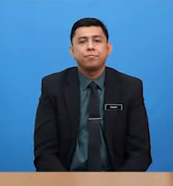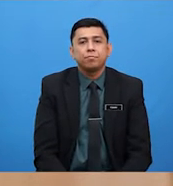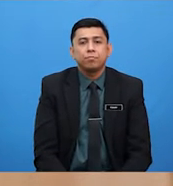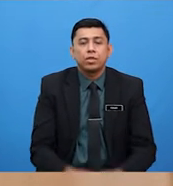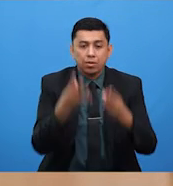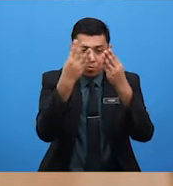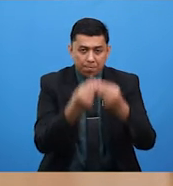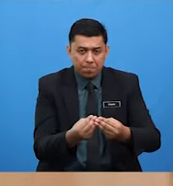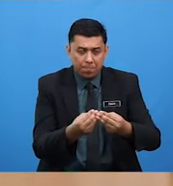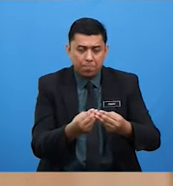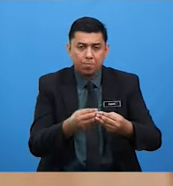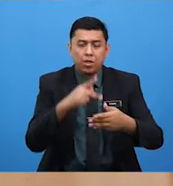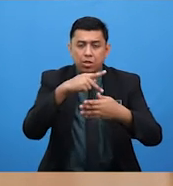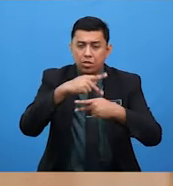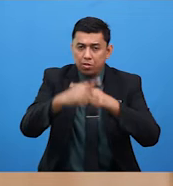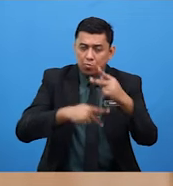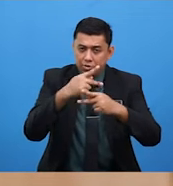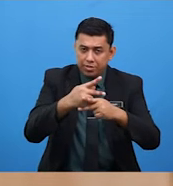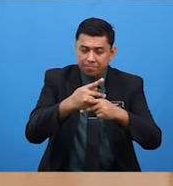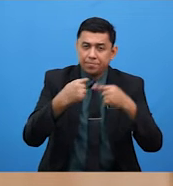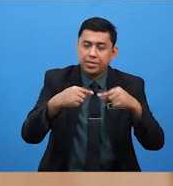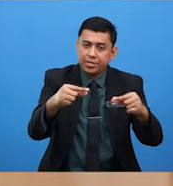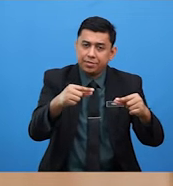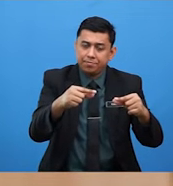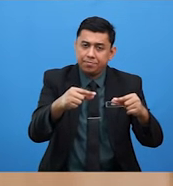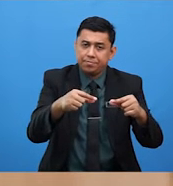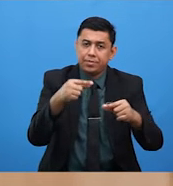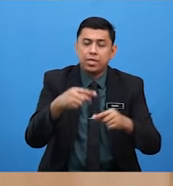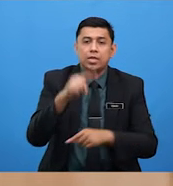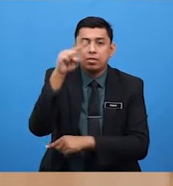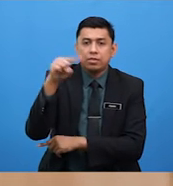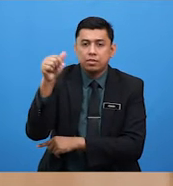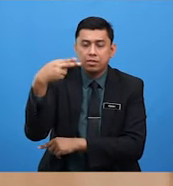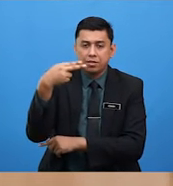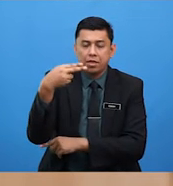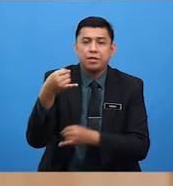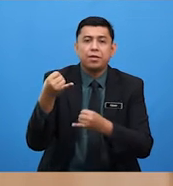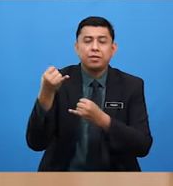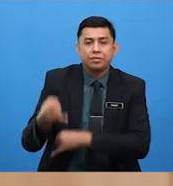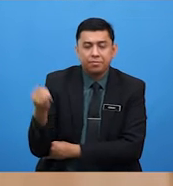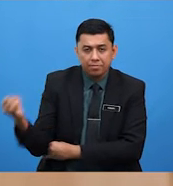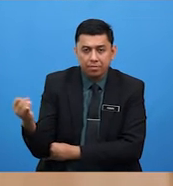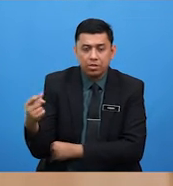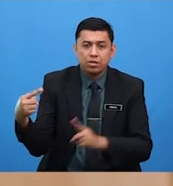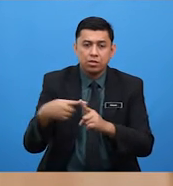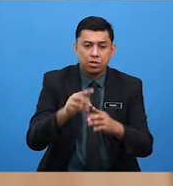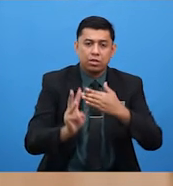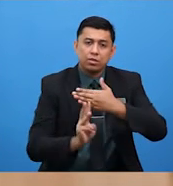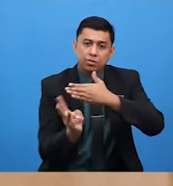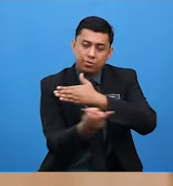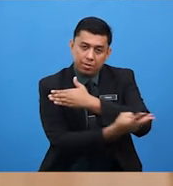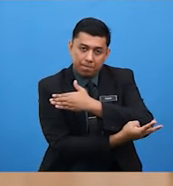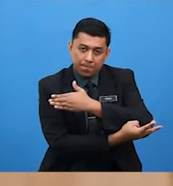Resapan ialah proses pergerakan zarah-zarah jirim dari kawasan berkepekatan tinggi ke kawasan yang